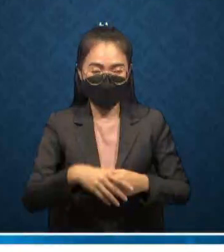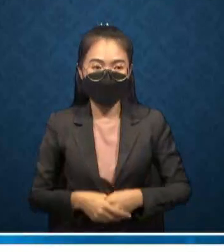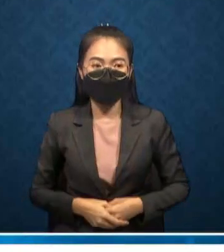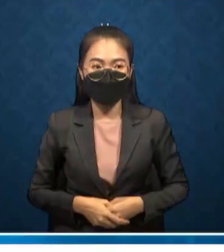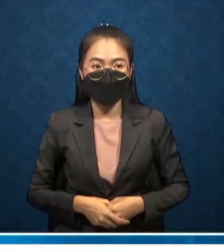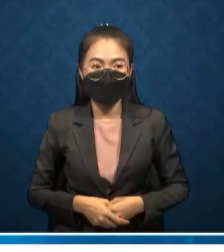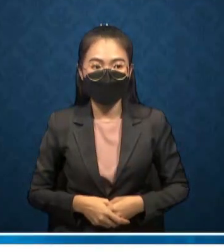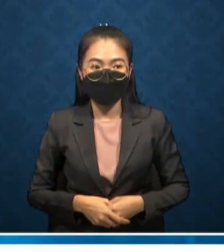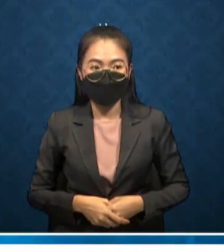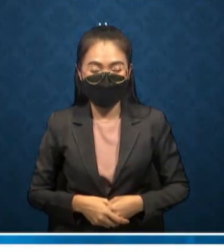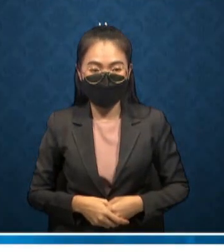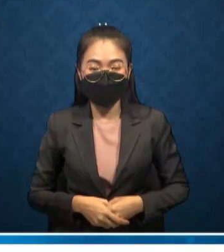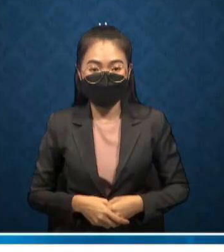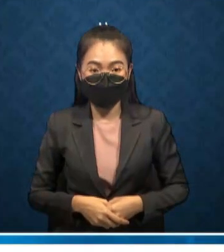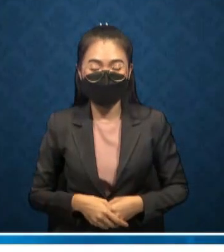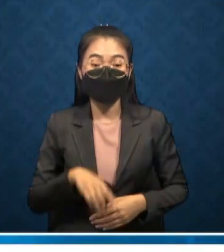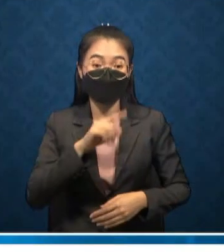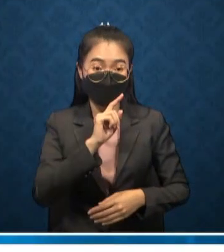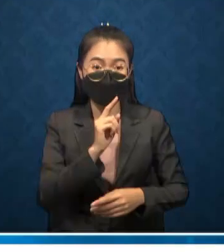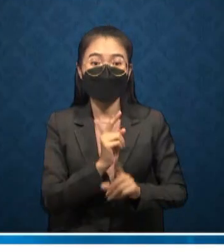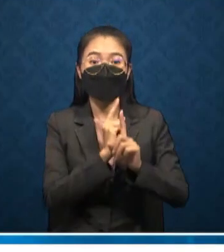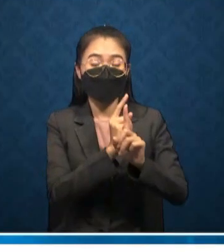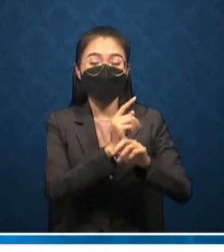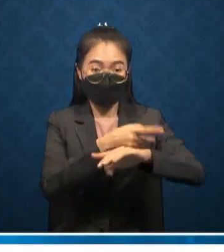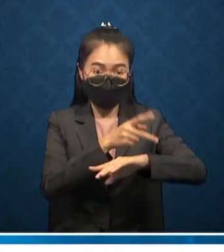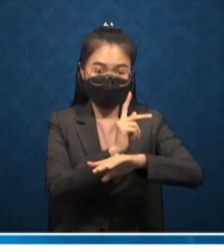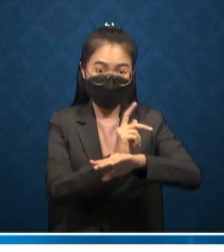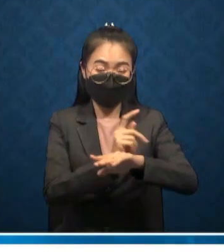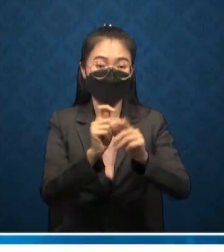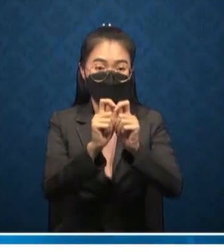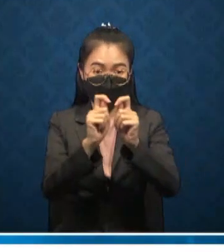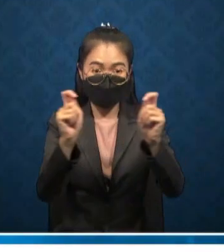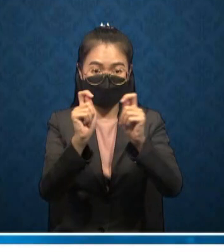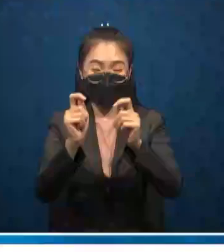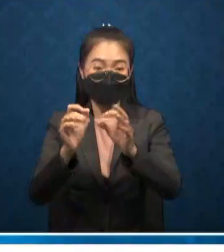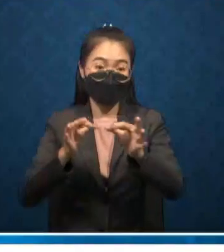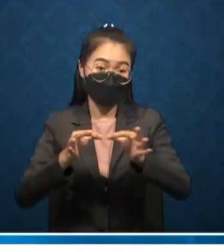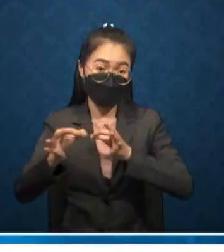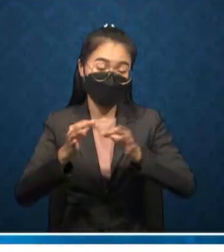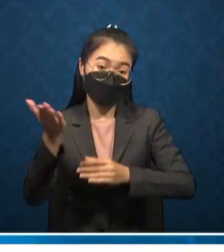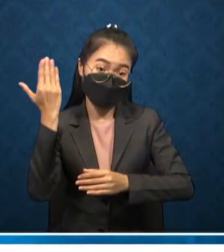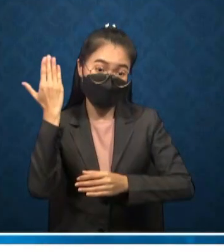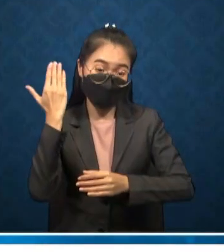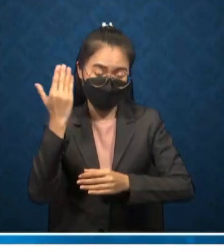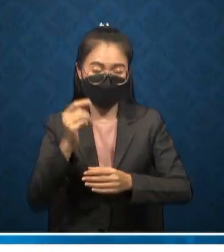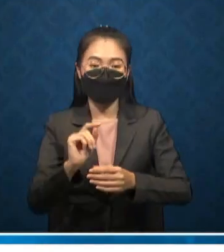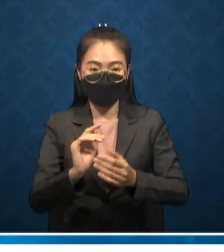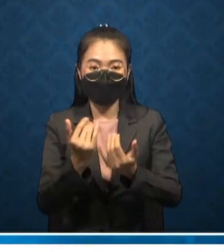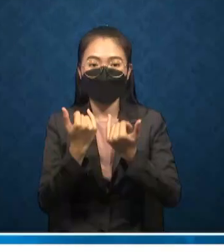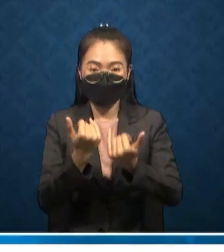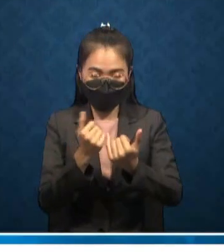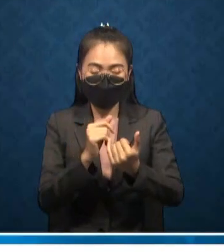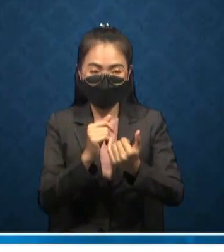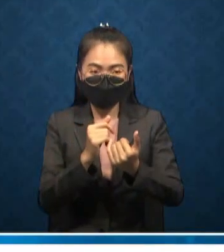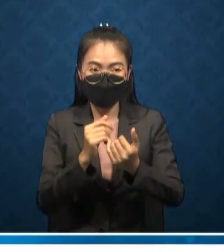เป็นแนวคิดอย่างที่ท่านประธานคณะอนุกรรมาธิการได้ชี้แจงไปแล้วนะสอดคล้องขานรับ